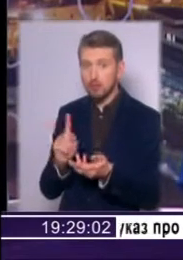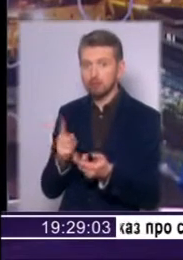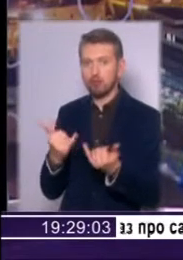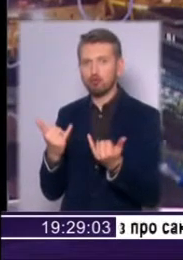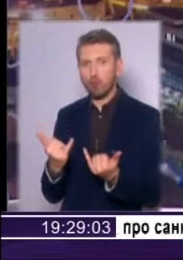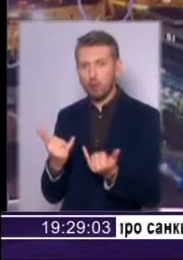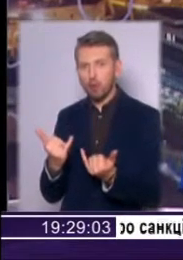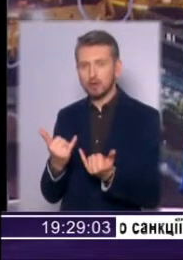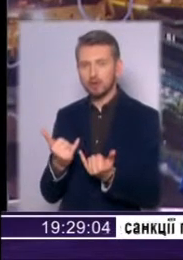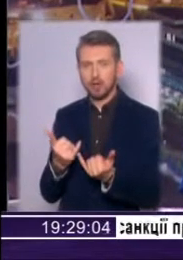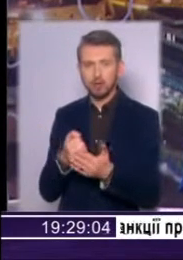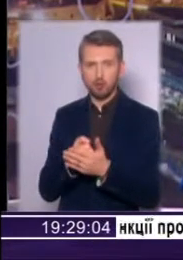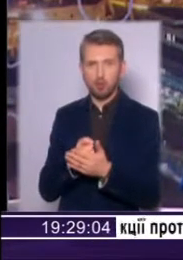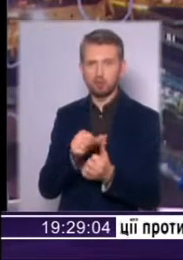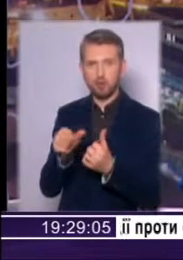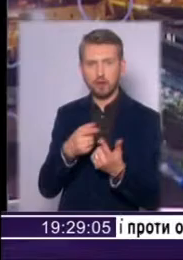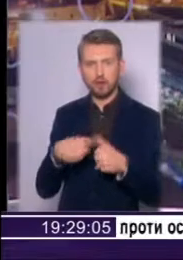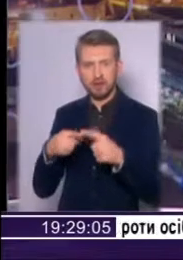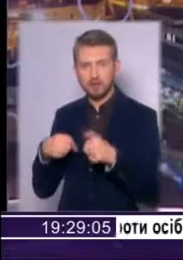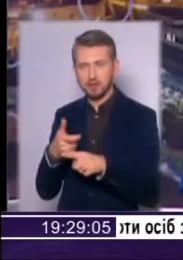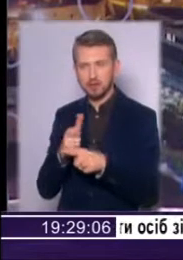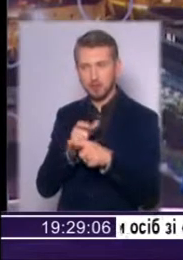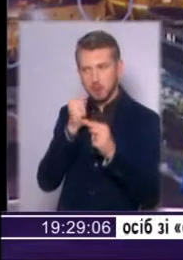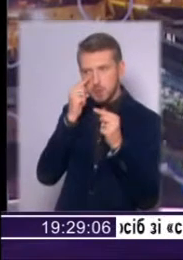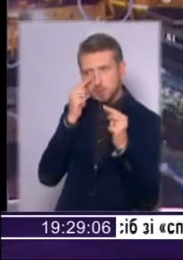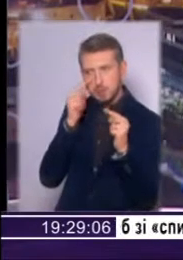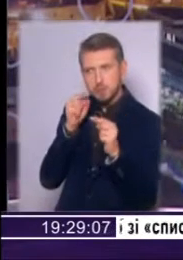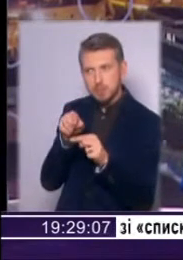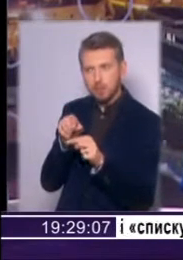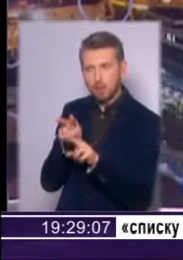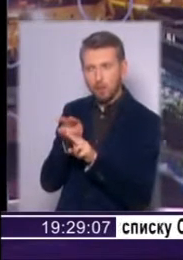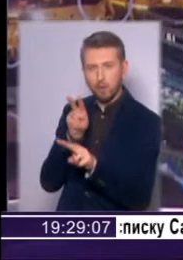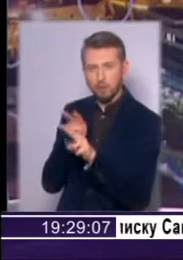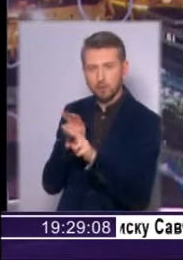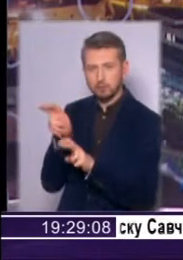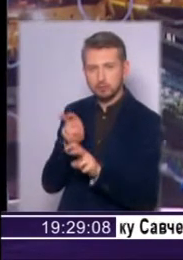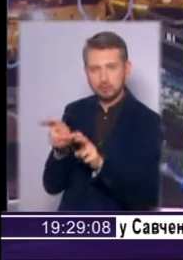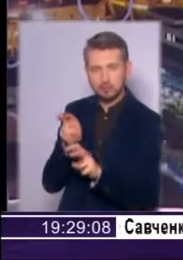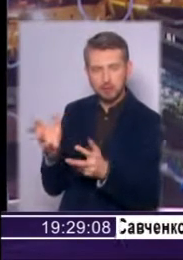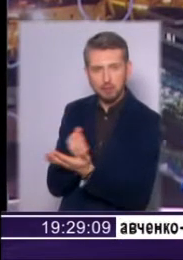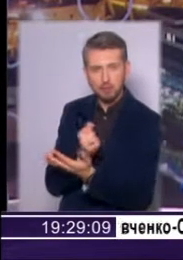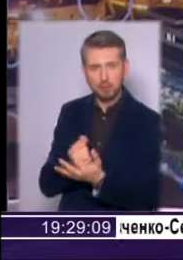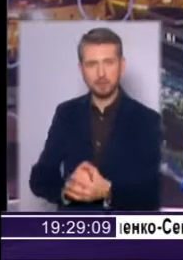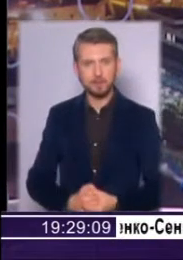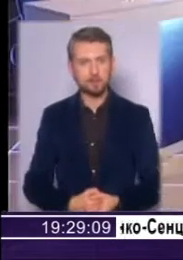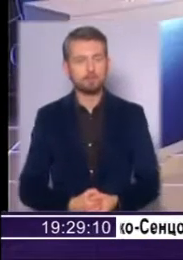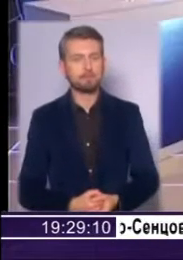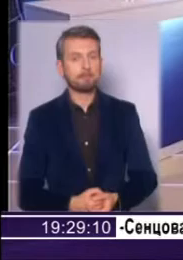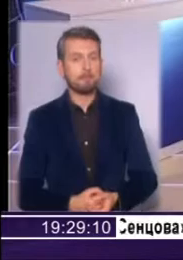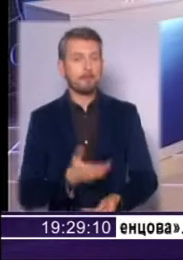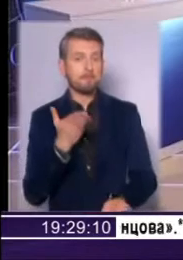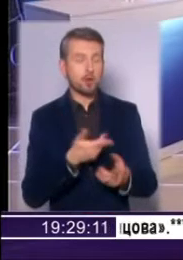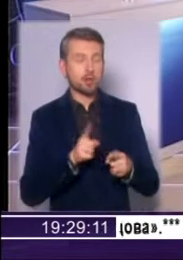сьогодні якраз от до позафракційних звернена велика увага і Блоку Петра Порошенка, і Народного фронту, прошу. Ну, можливо,